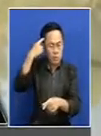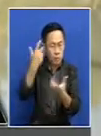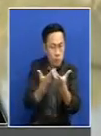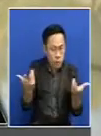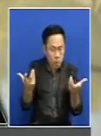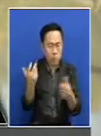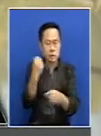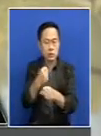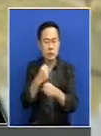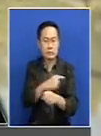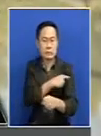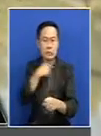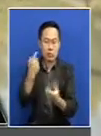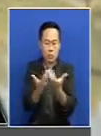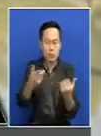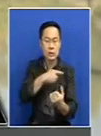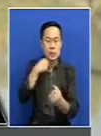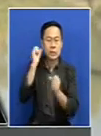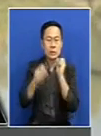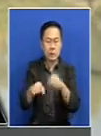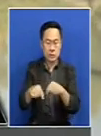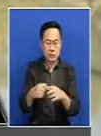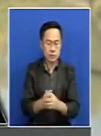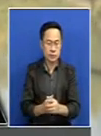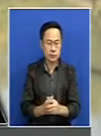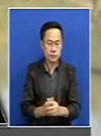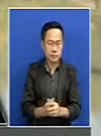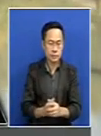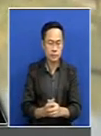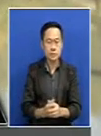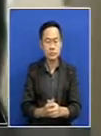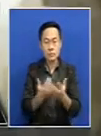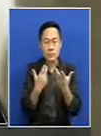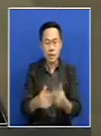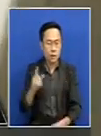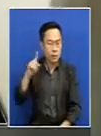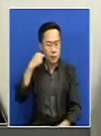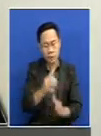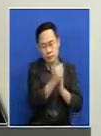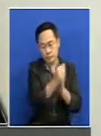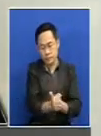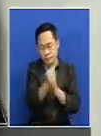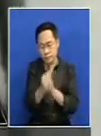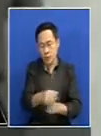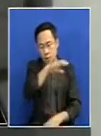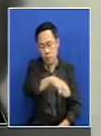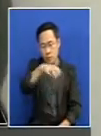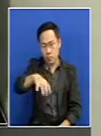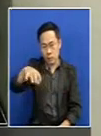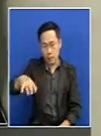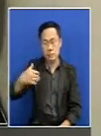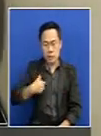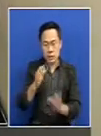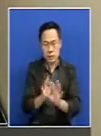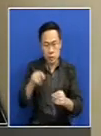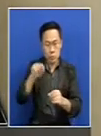อุปกรณ์ที่ใช้ในการฆ่าหันศพไปทิ้งไว้ข้างทางนอกจากที่นางสาวปริศนาพาไปชี้จุดแล้วยังมีอีกหนึ่งจุด